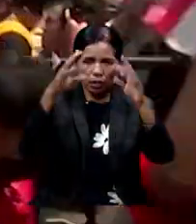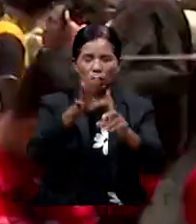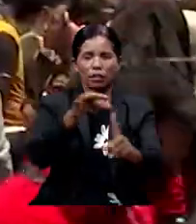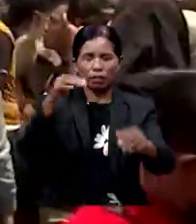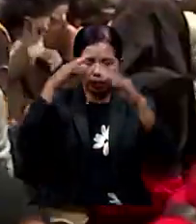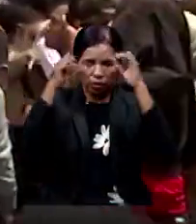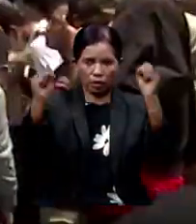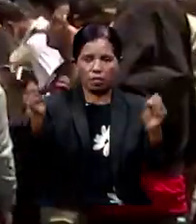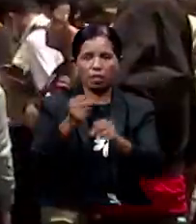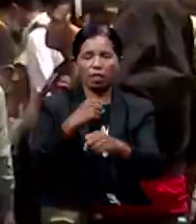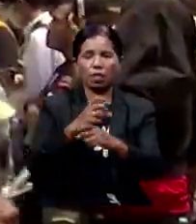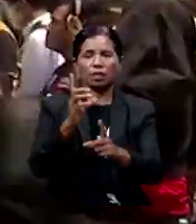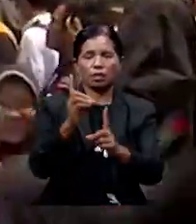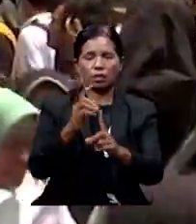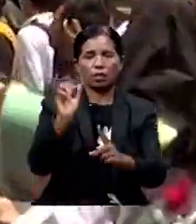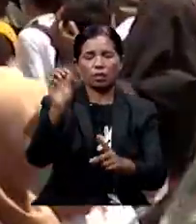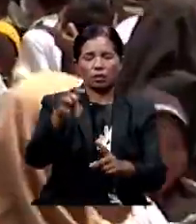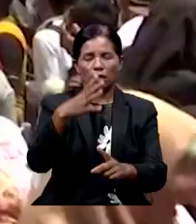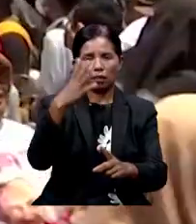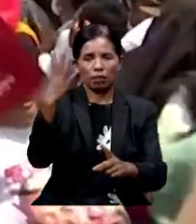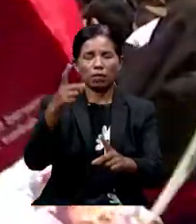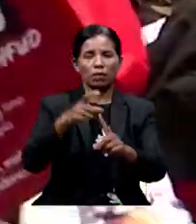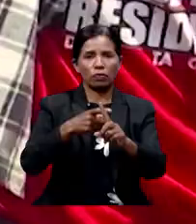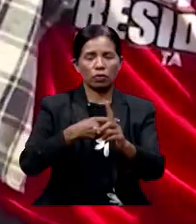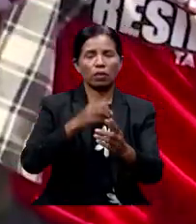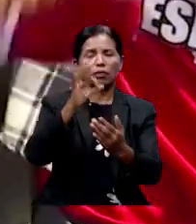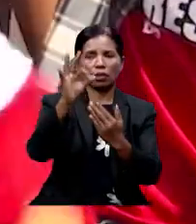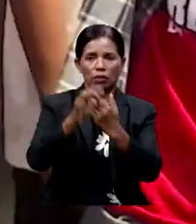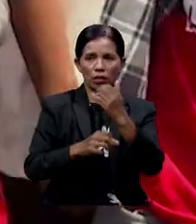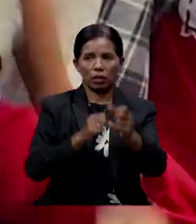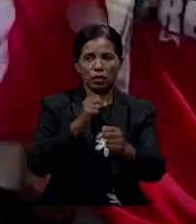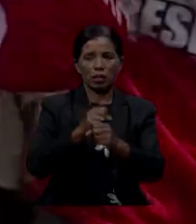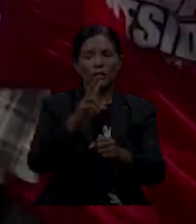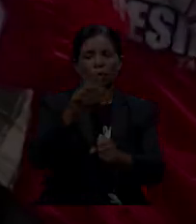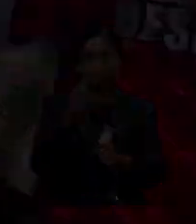refere sehalau ia loron sanulu resinhat fulan Fevereru tinan rihun rua ruanulu resinhat.